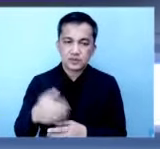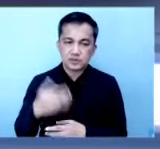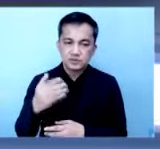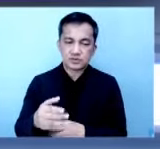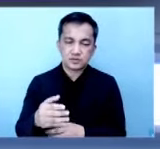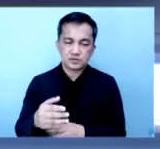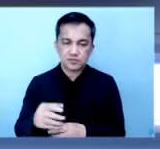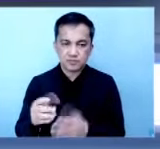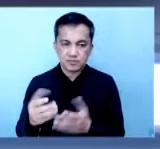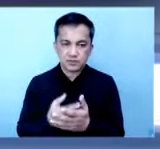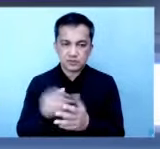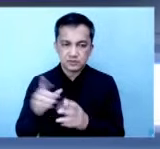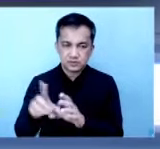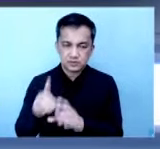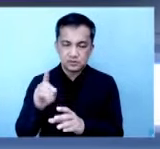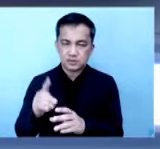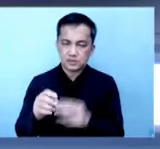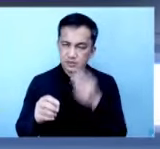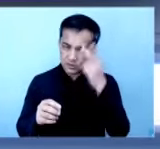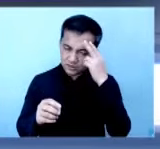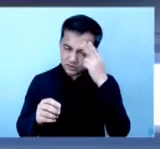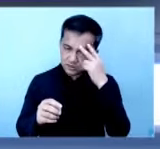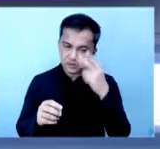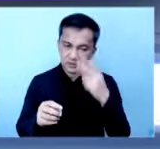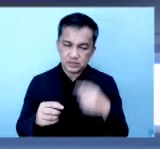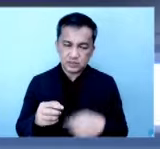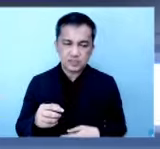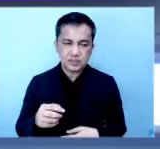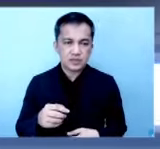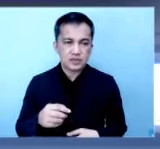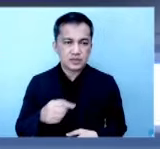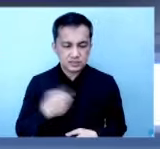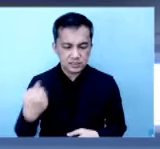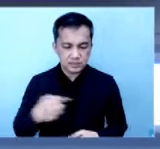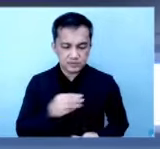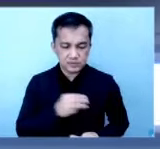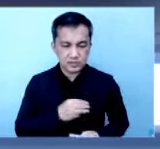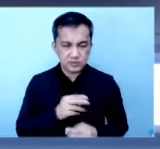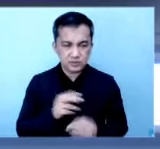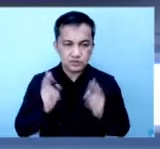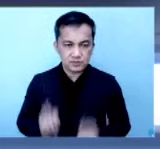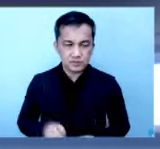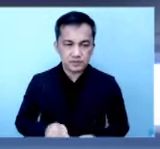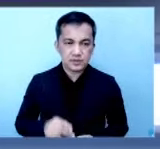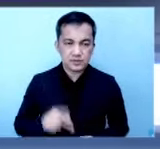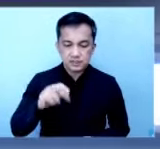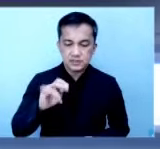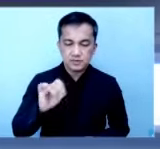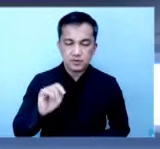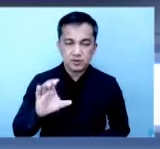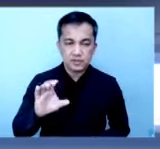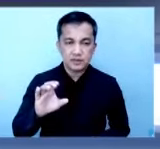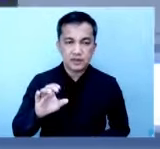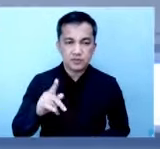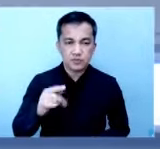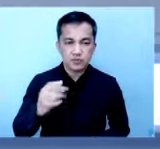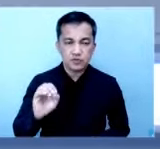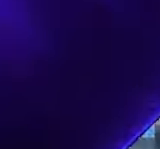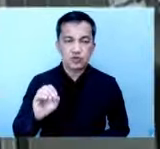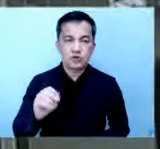nadiskubring hinihinalang Chinese military uniform sa Porac Pogo Hub. Nasa frontline ng balitang yan, si Rainiel